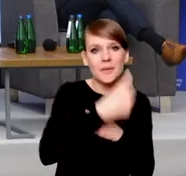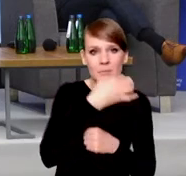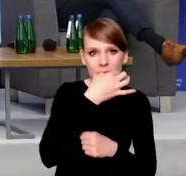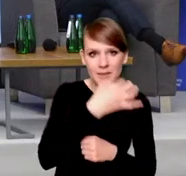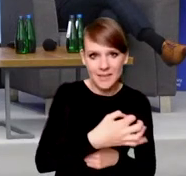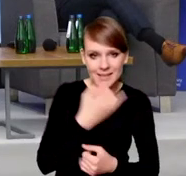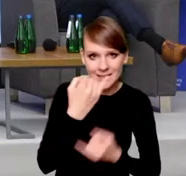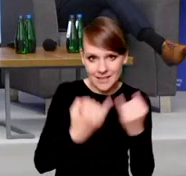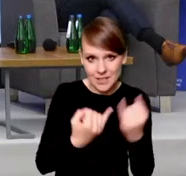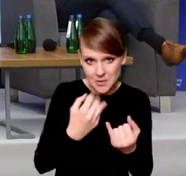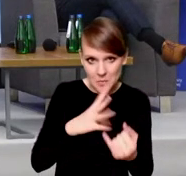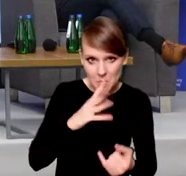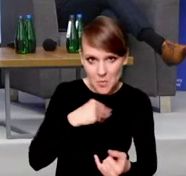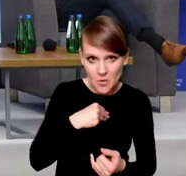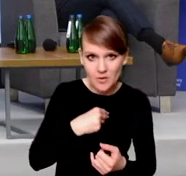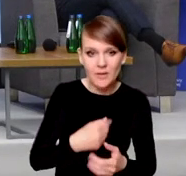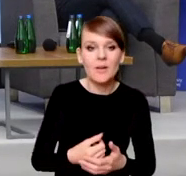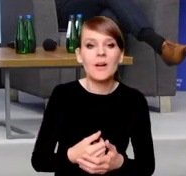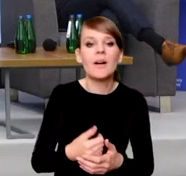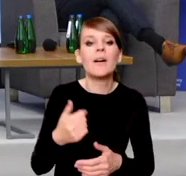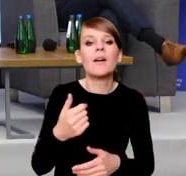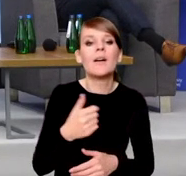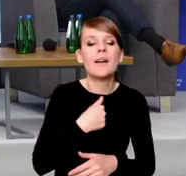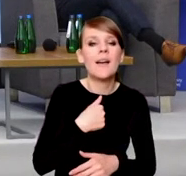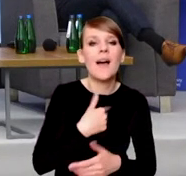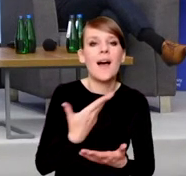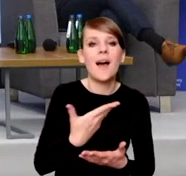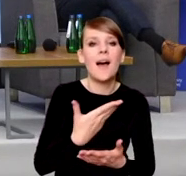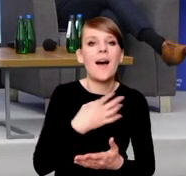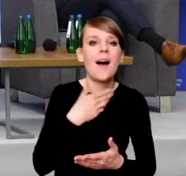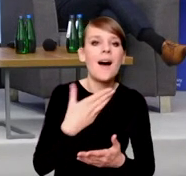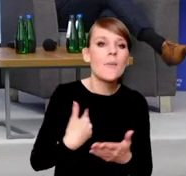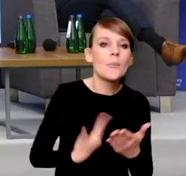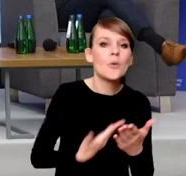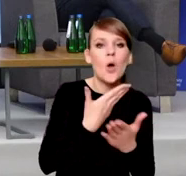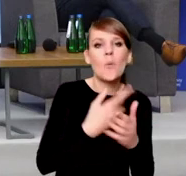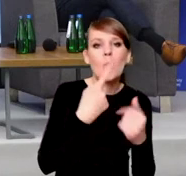mogę, ponieważ ja tylko część twojej wypowiedzi zaproponowałam.